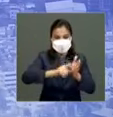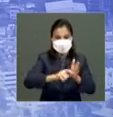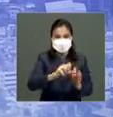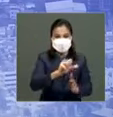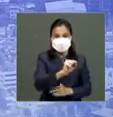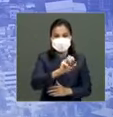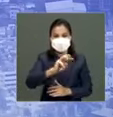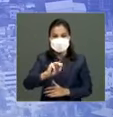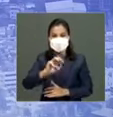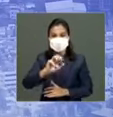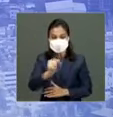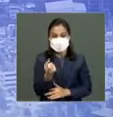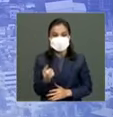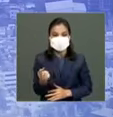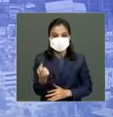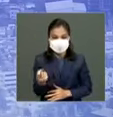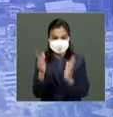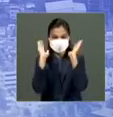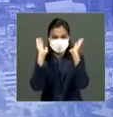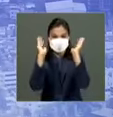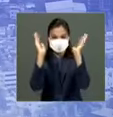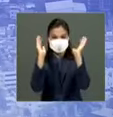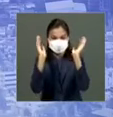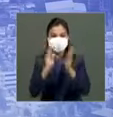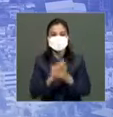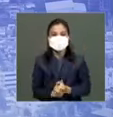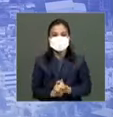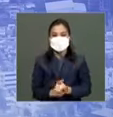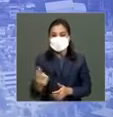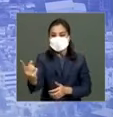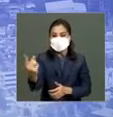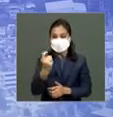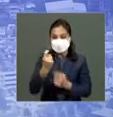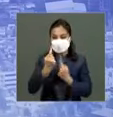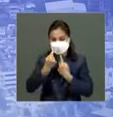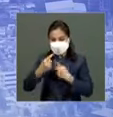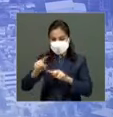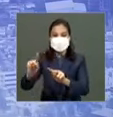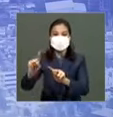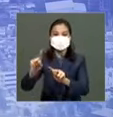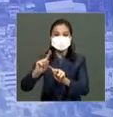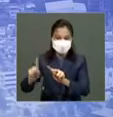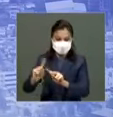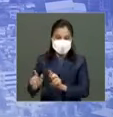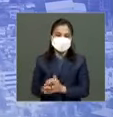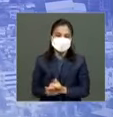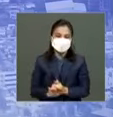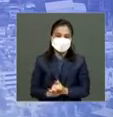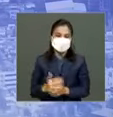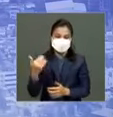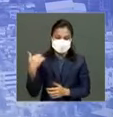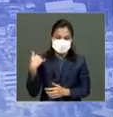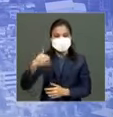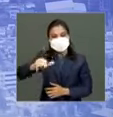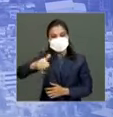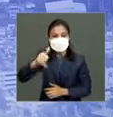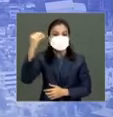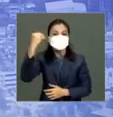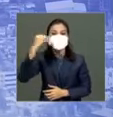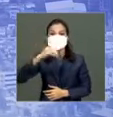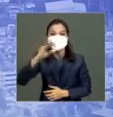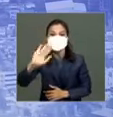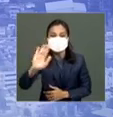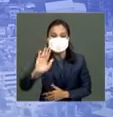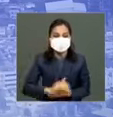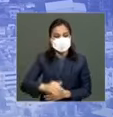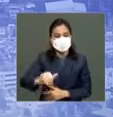การไลฟ์สดนะครับออกไปในการที่จะตอบปัญหาคำถามในบางวันอันนี้ไม่ได้เป็นประจำวันนะครับ